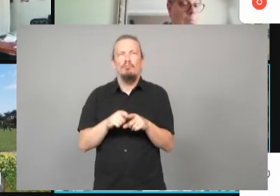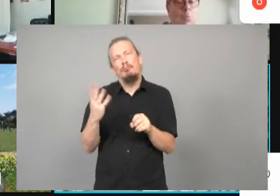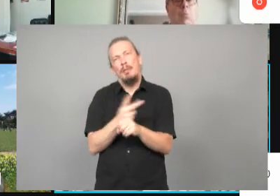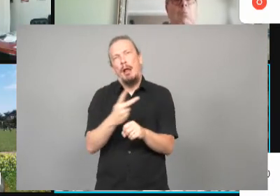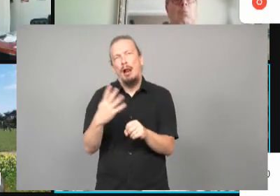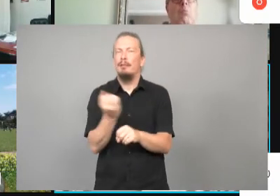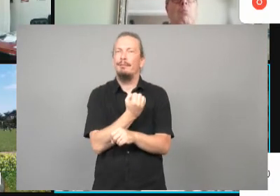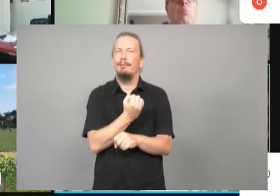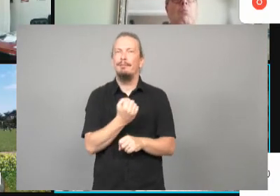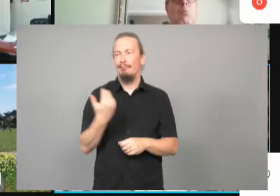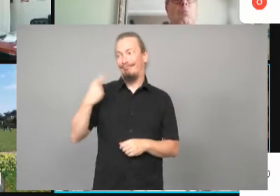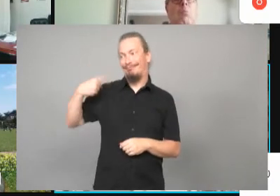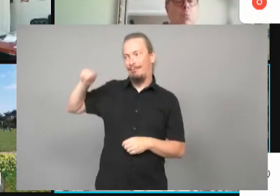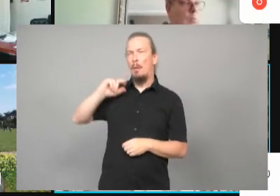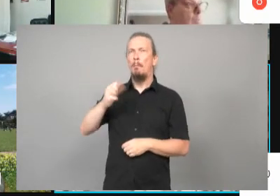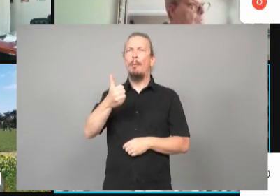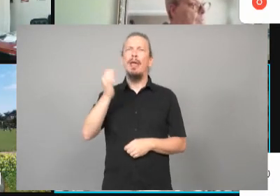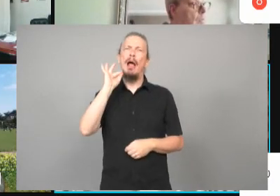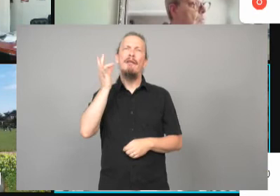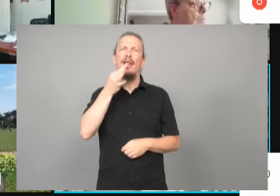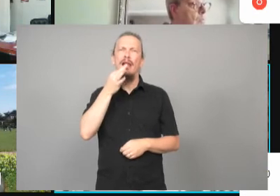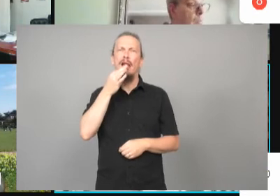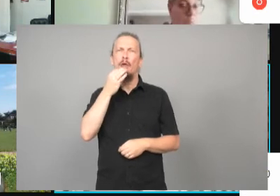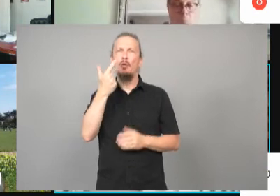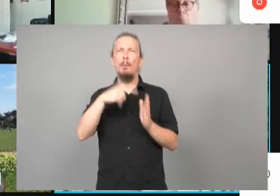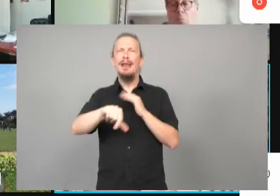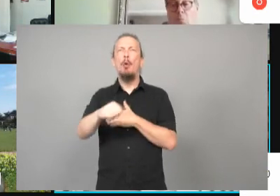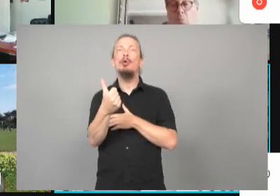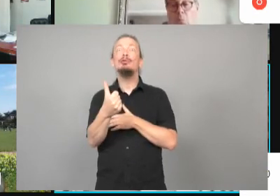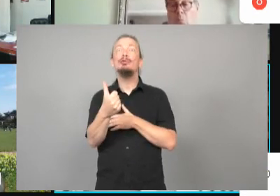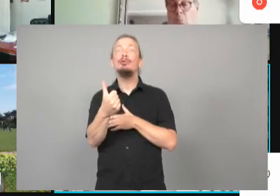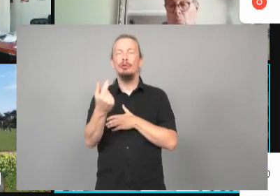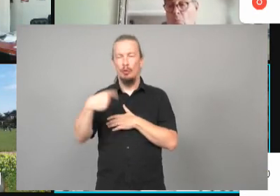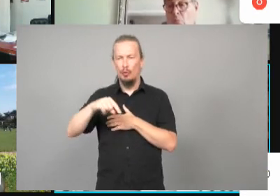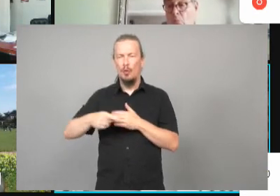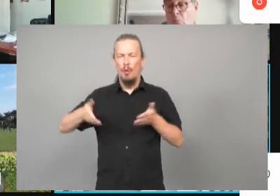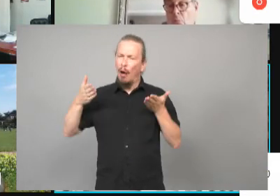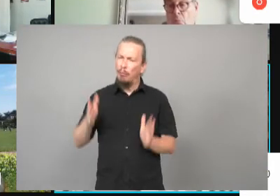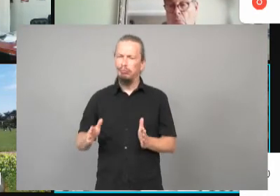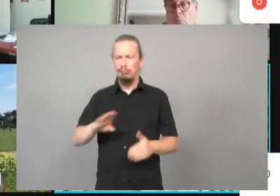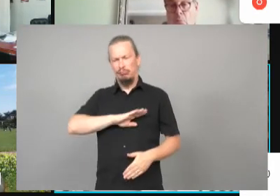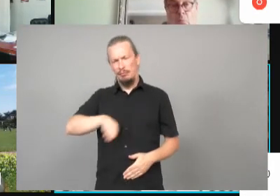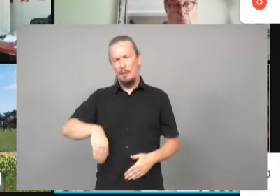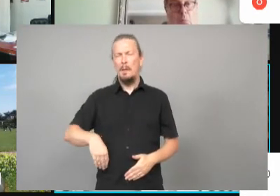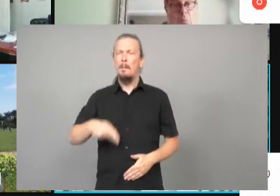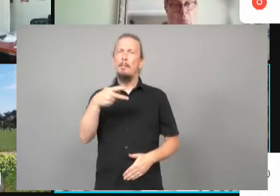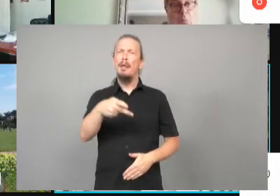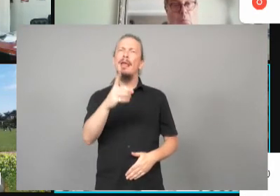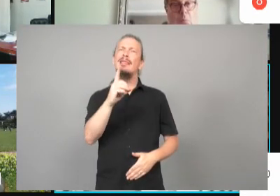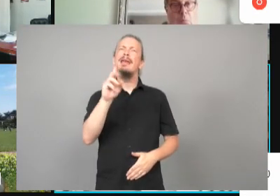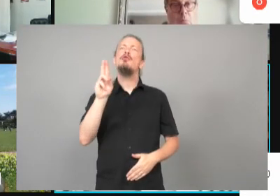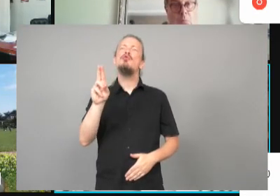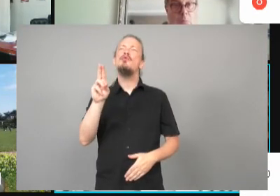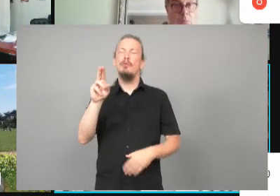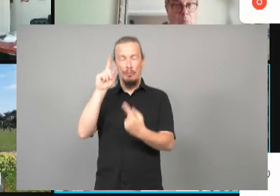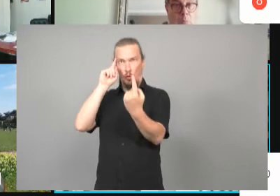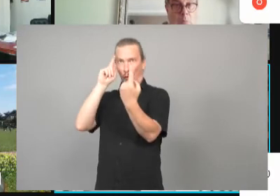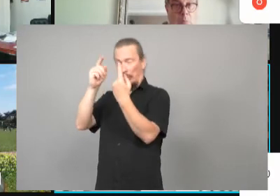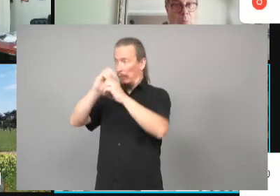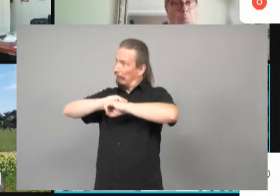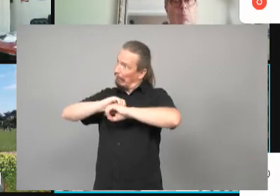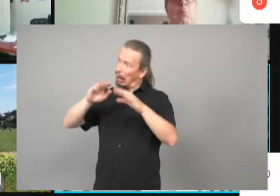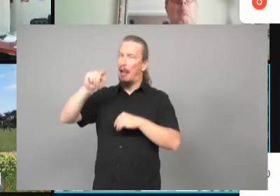Le 1er avril 2011, notre Assemblée adoptait la version finale du PDU. Un des grands objectifs affichés était alors de porter la